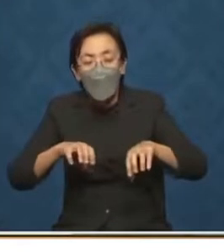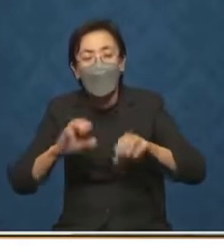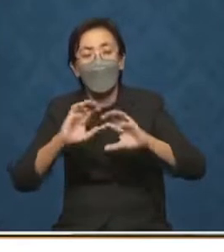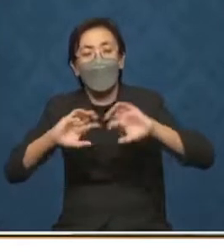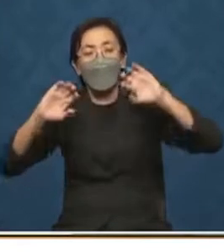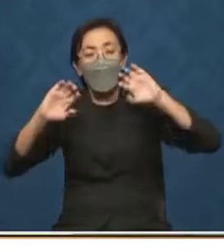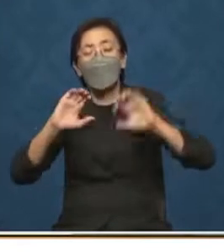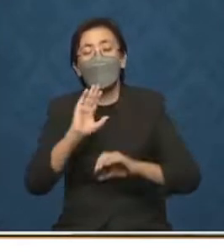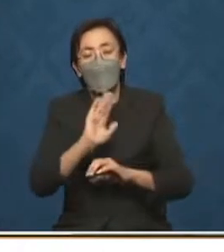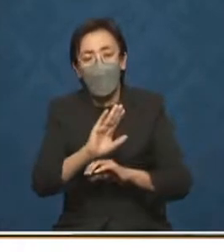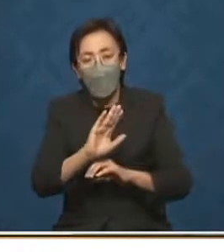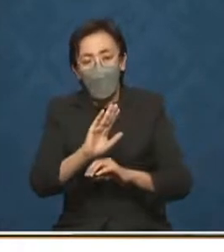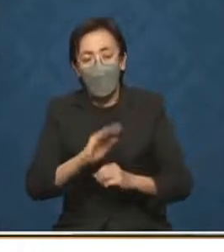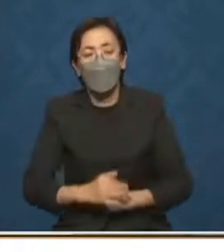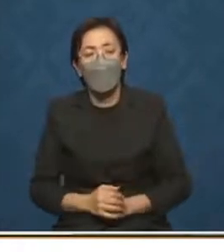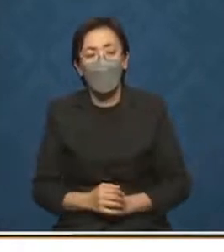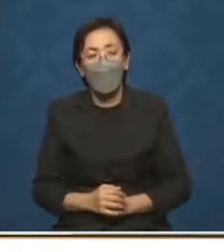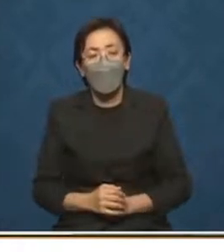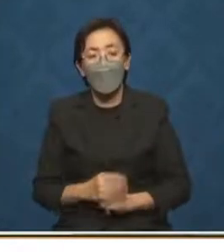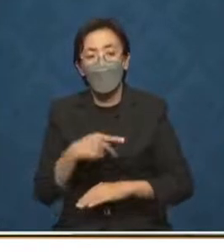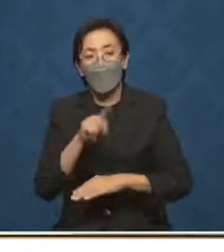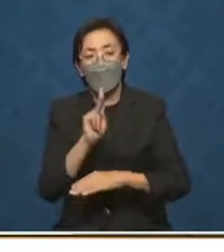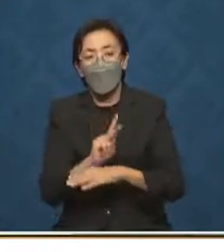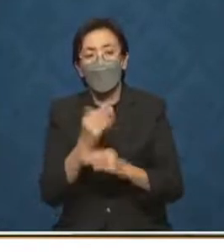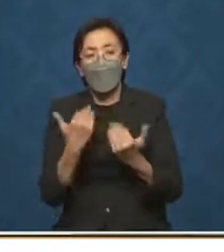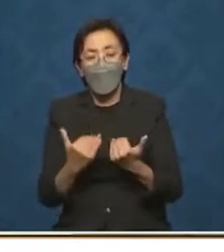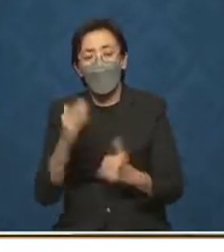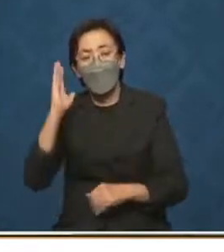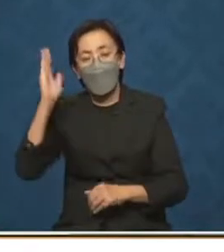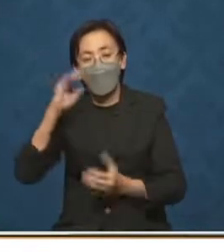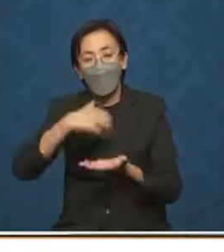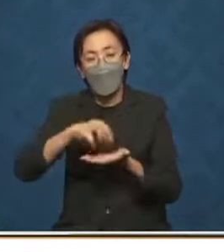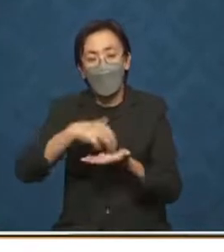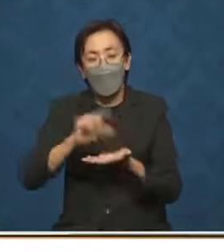ตอft Feeling the